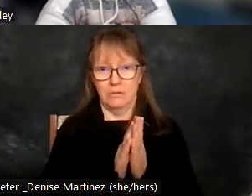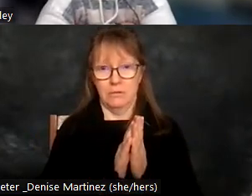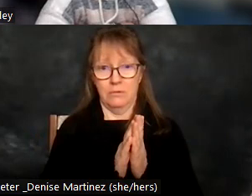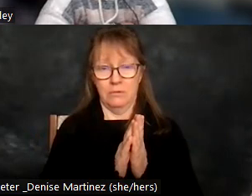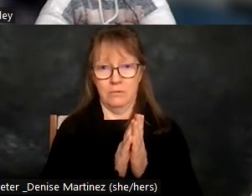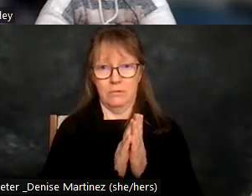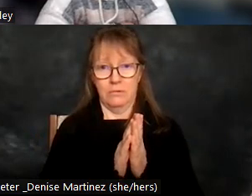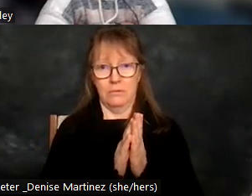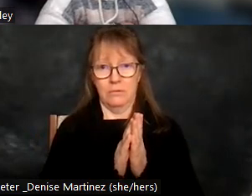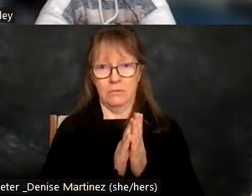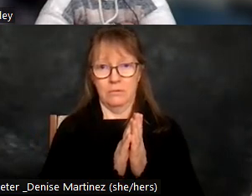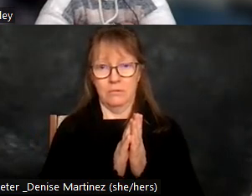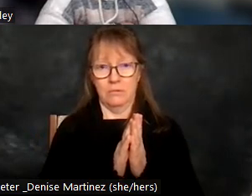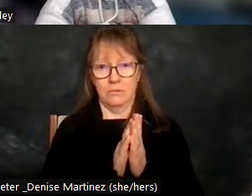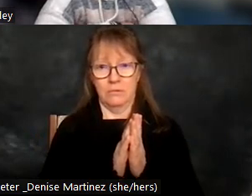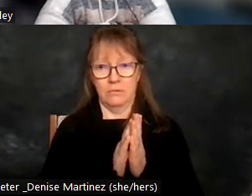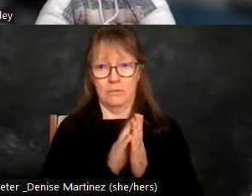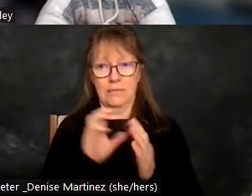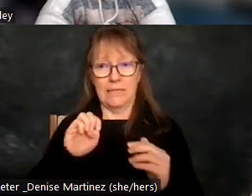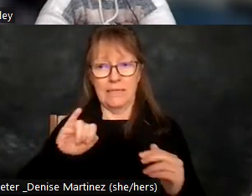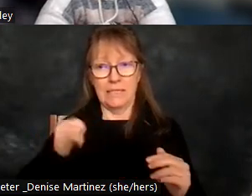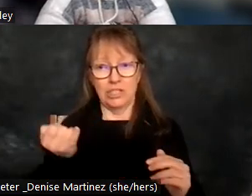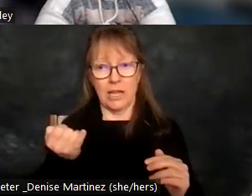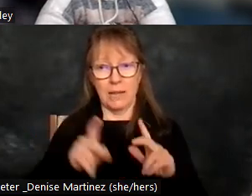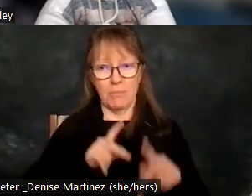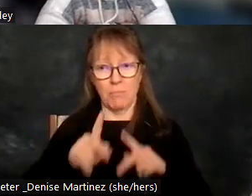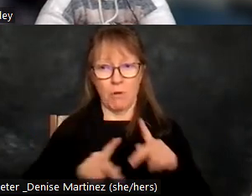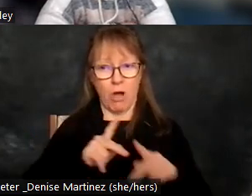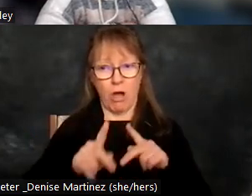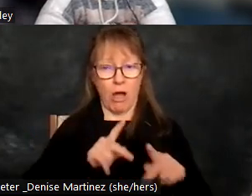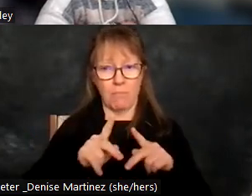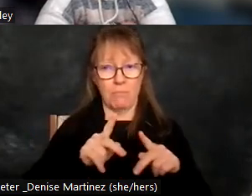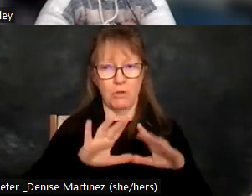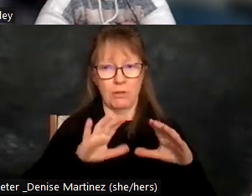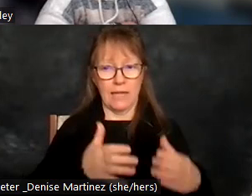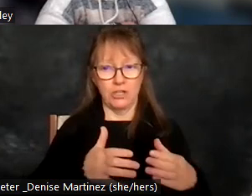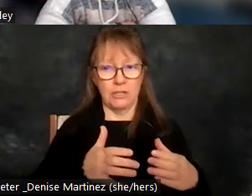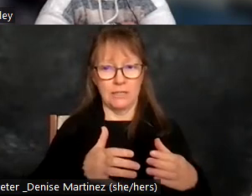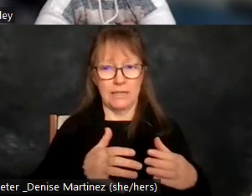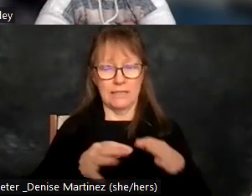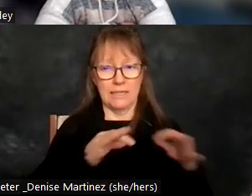par contre est-ce que nous pas gagner population IG définition